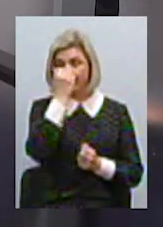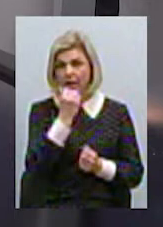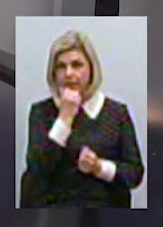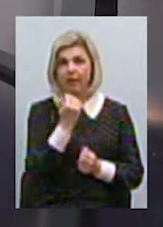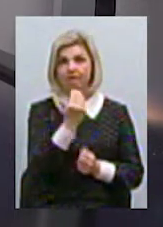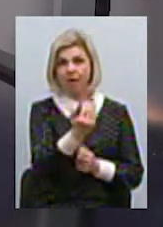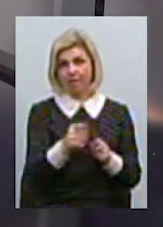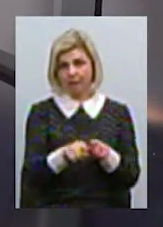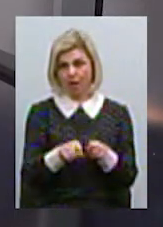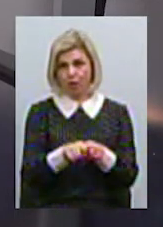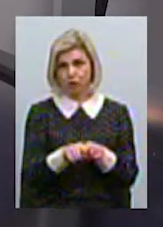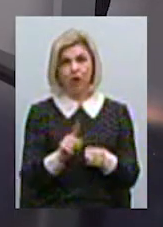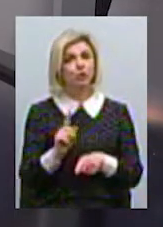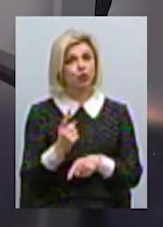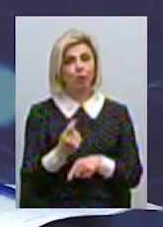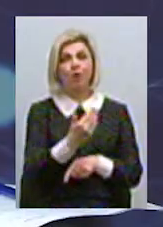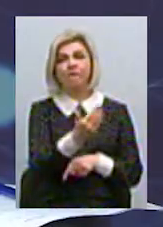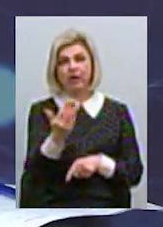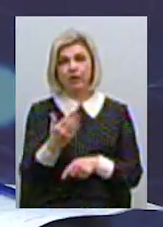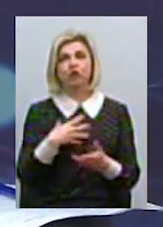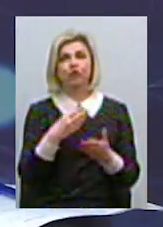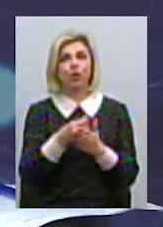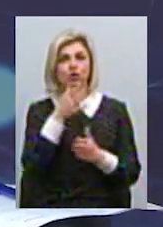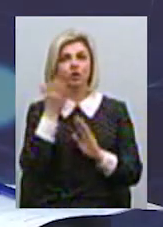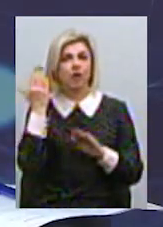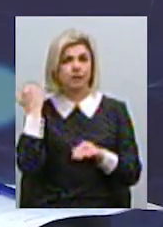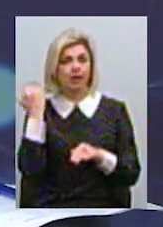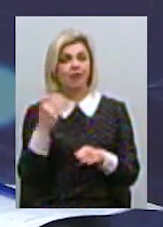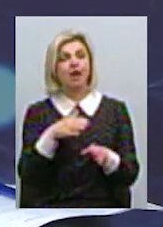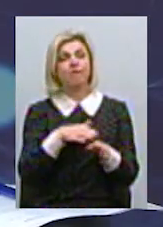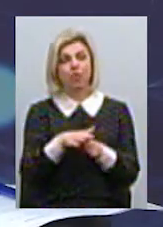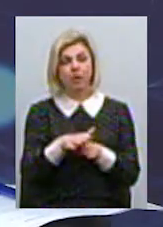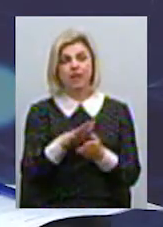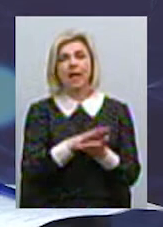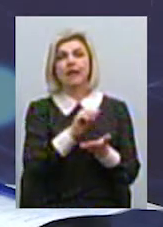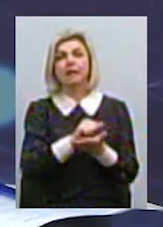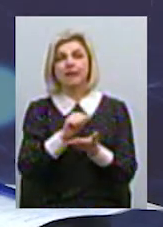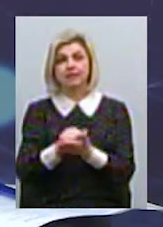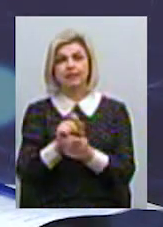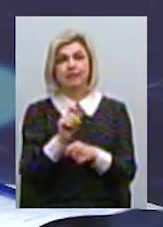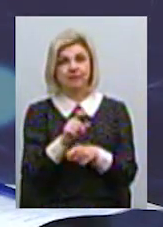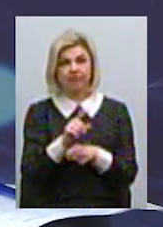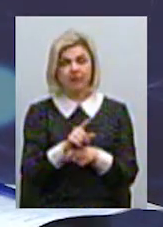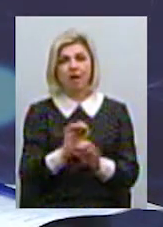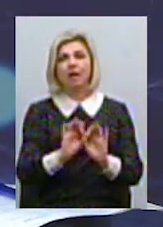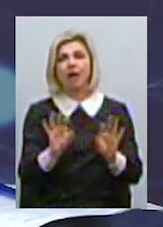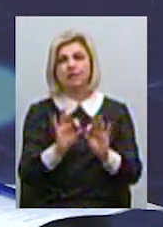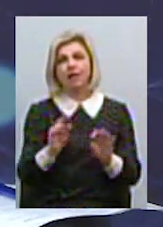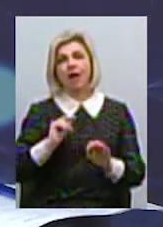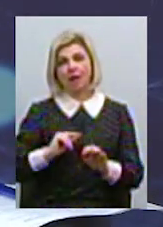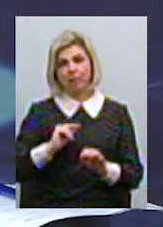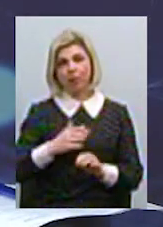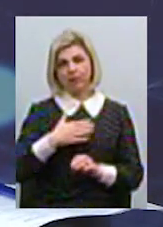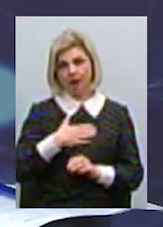також. Чому? Тому що саме ви в свій час, виконуючи редакційне завдання, висвітлили діяльність наших